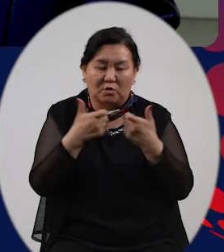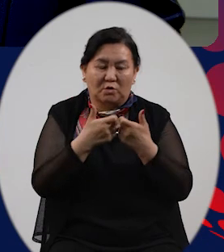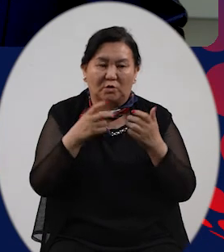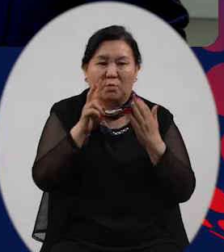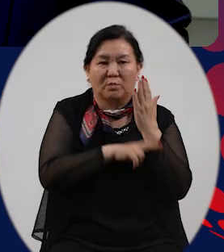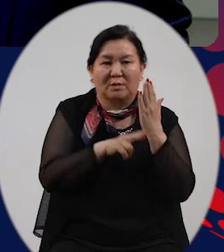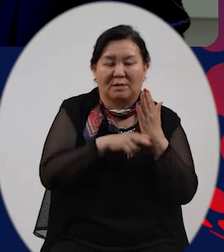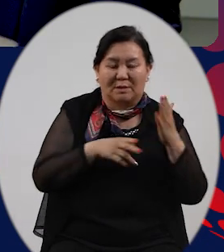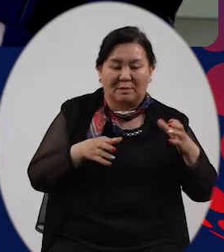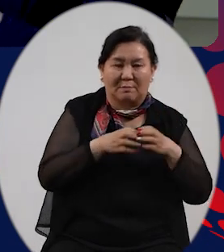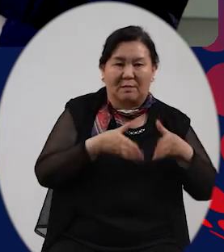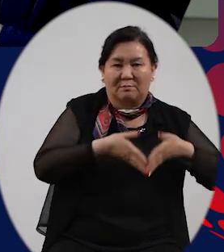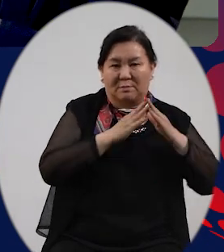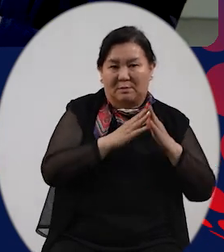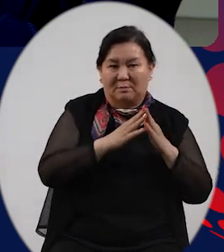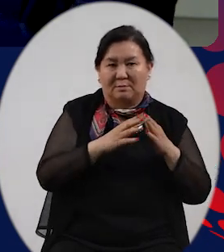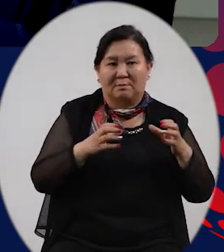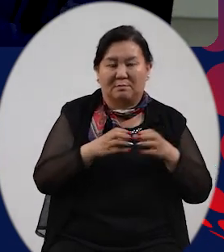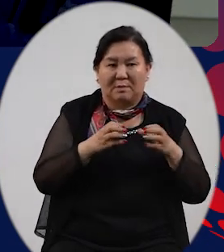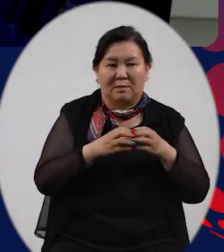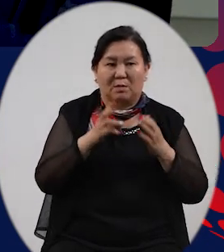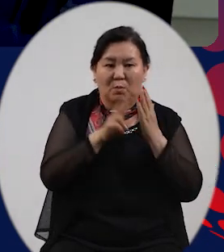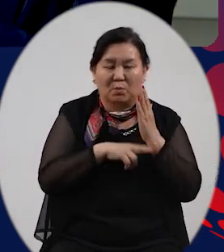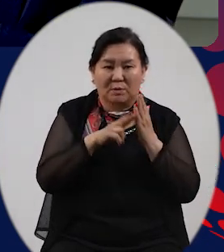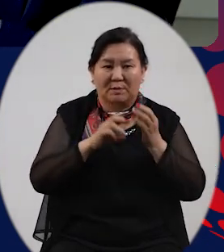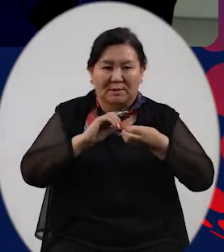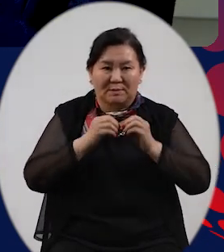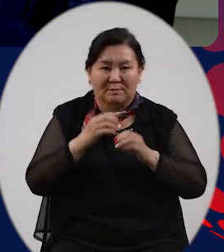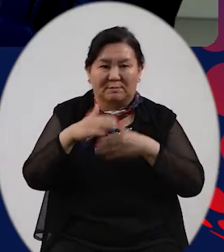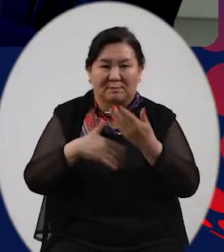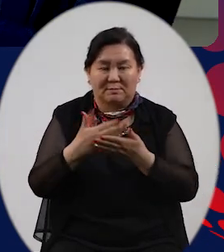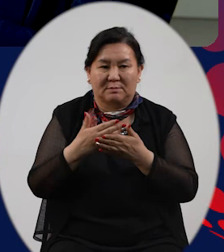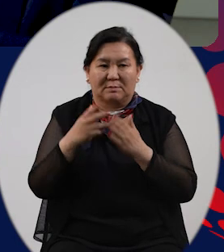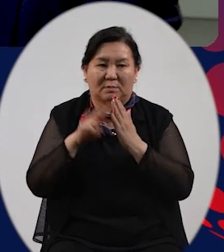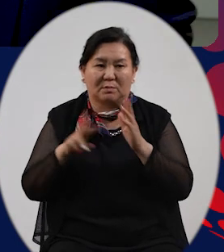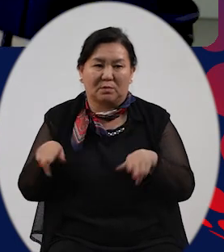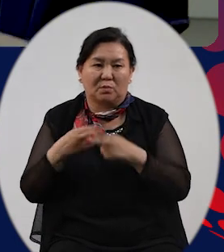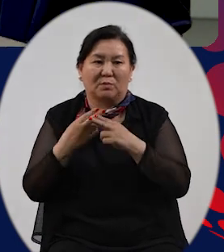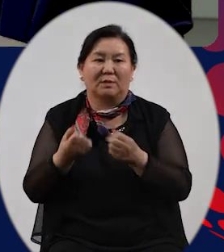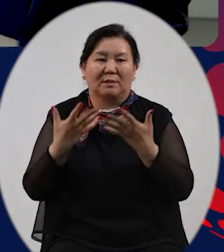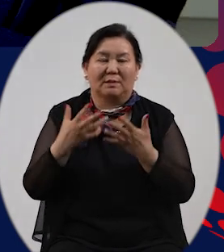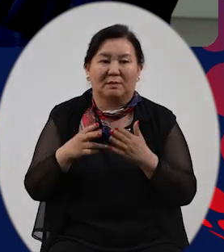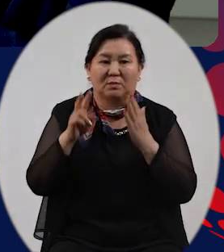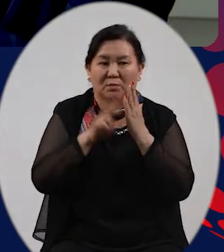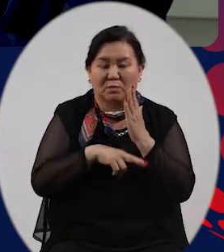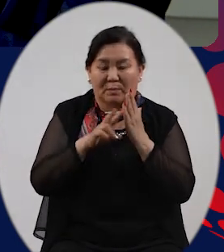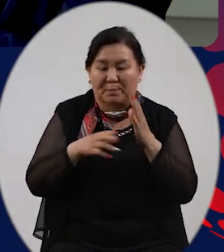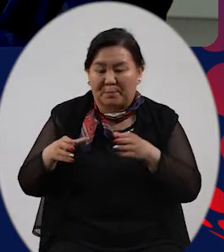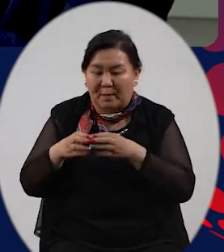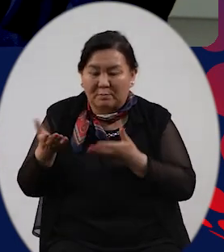бол байгуулна. За ингээд багаараа бол үнэлгээ хийгдсэний дараагаар үнэлгээний багийн дүгнэлт гарна. За үнэлгээний багийн